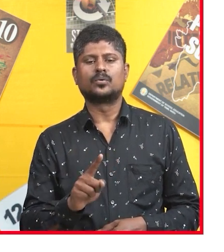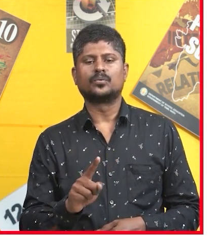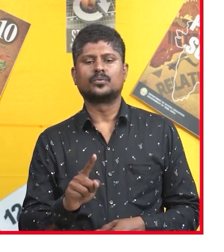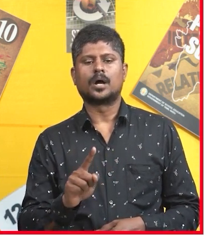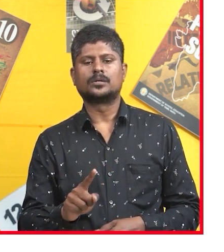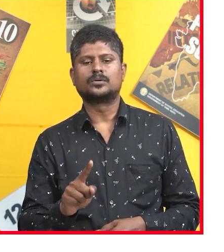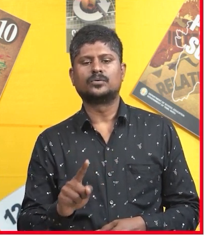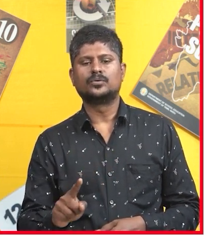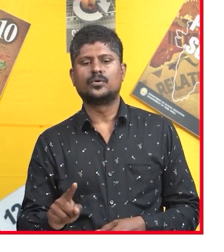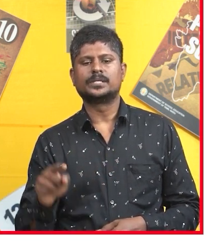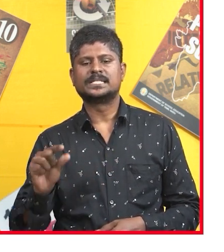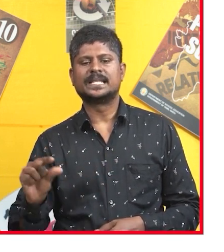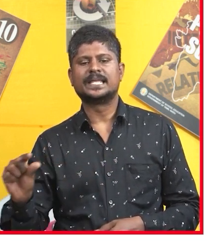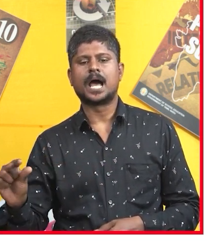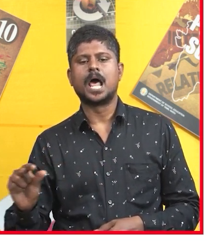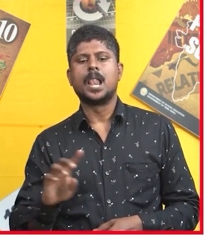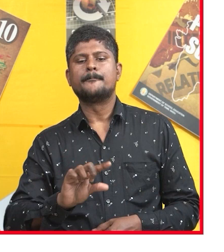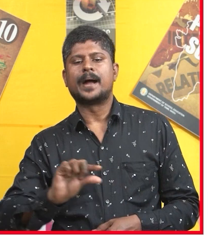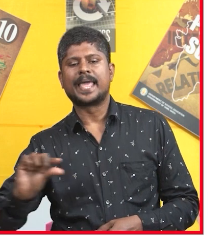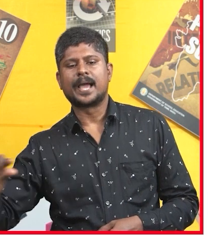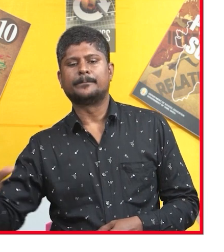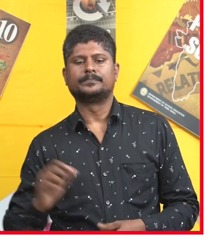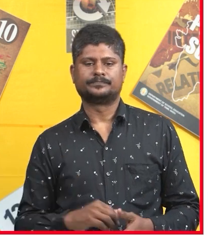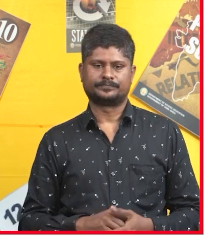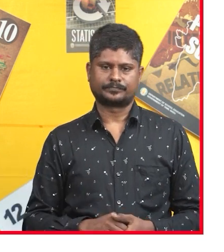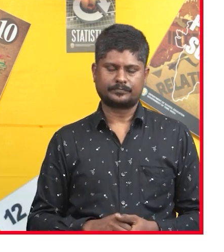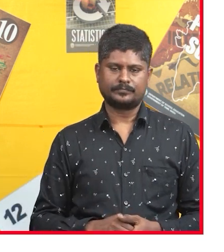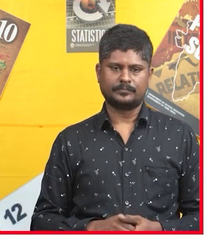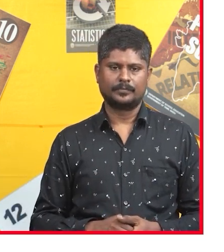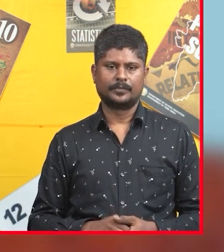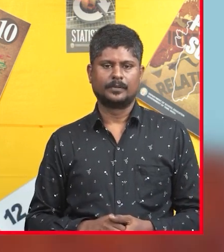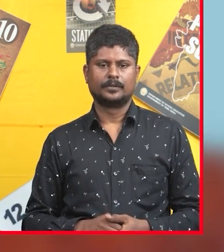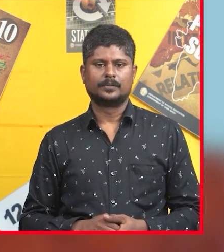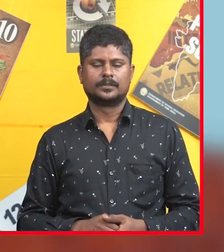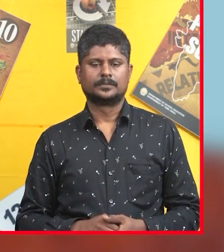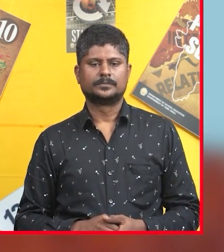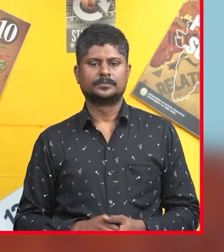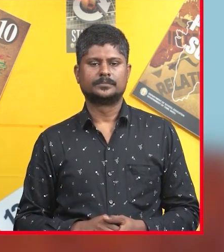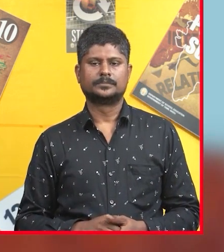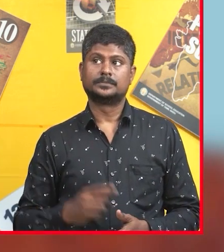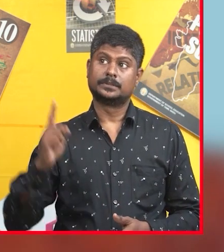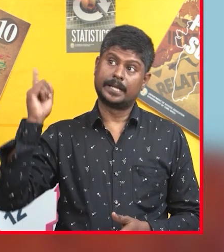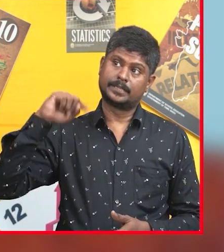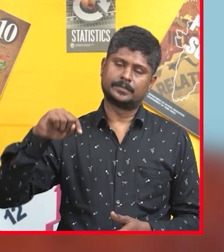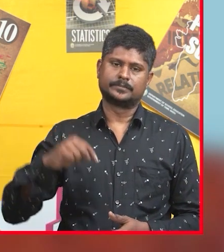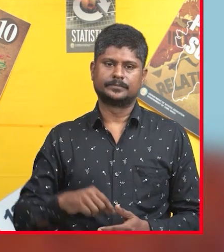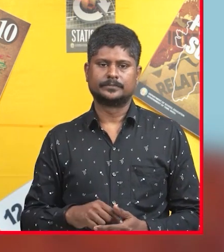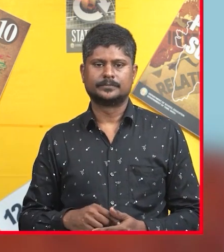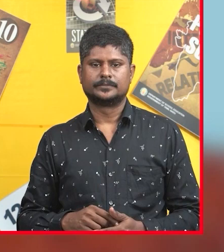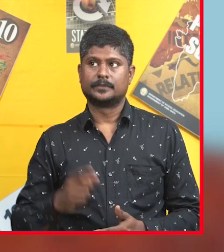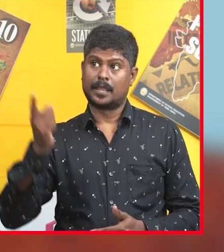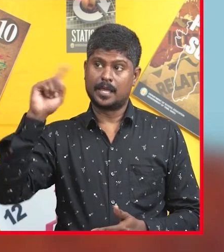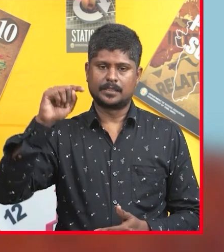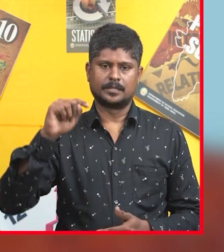இன்று இக்கருங்கோட்டு சீரியாள் பணையம். சரிங்களா, நெருணைனா நேற்று.